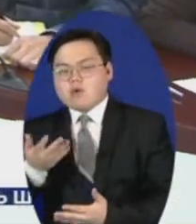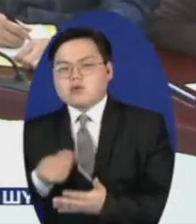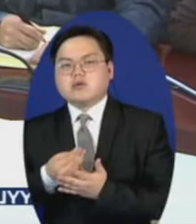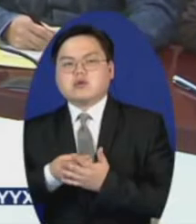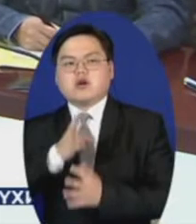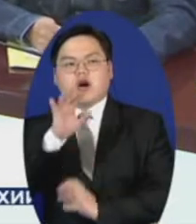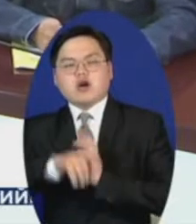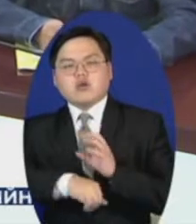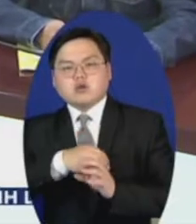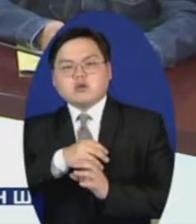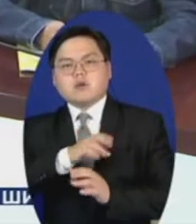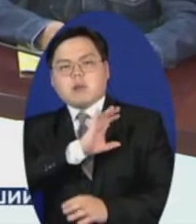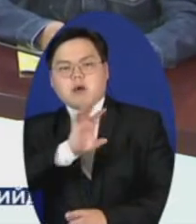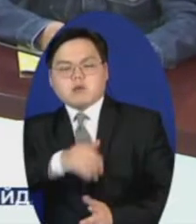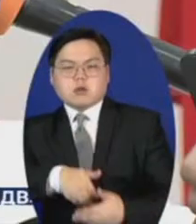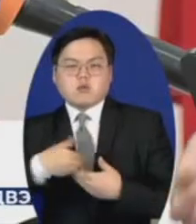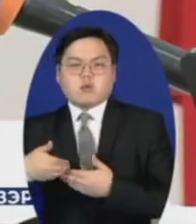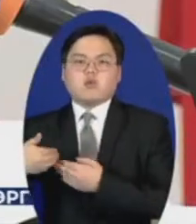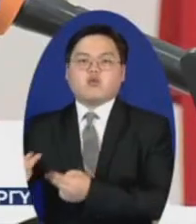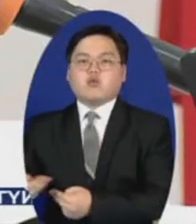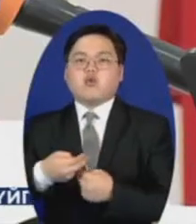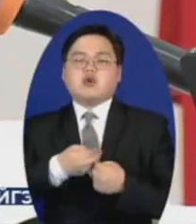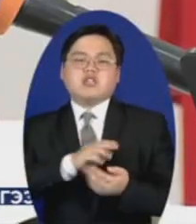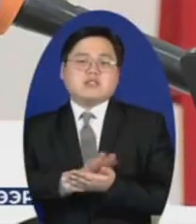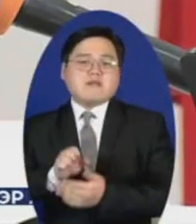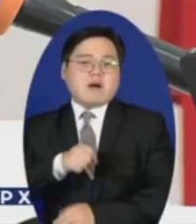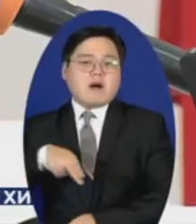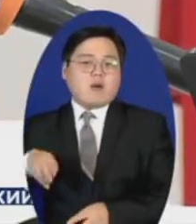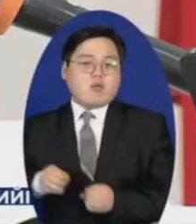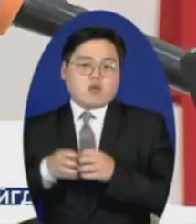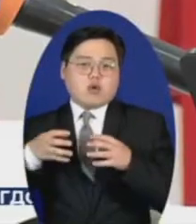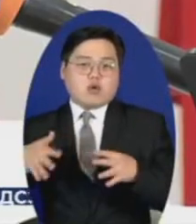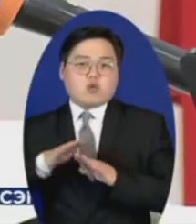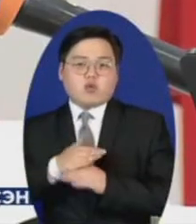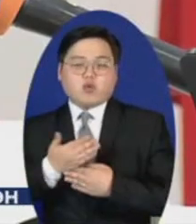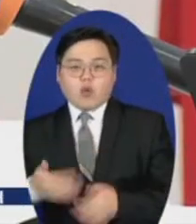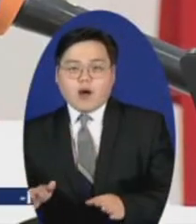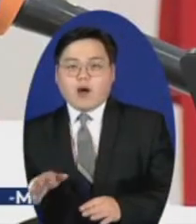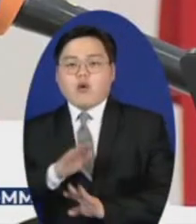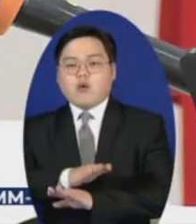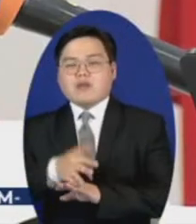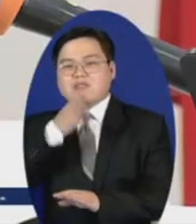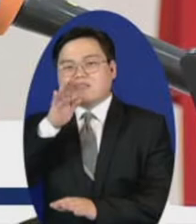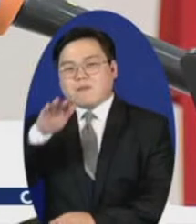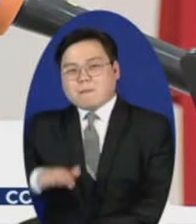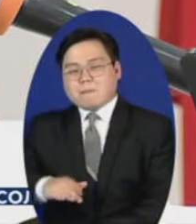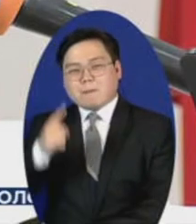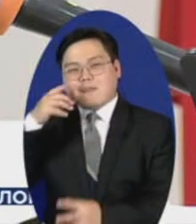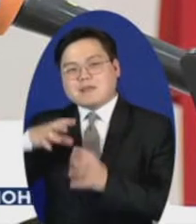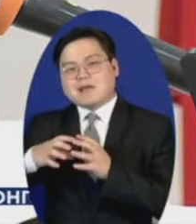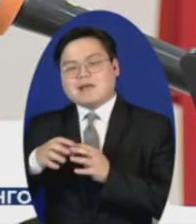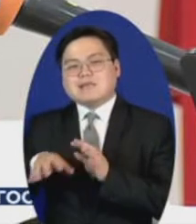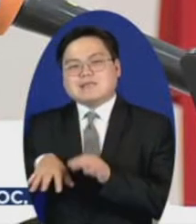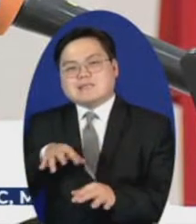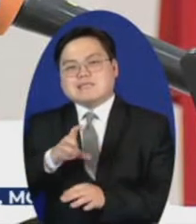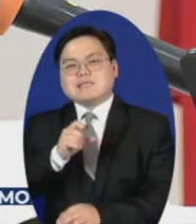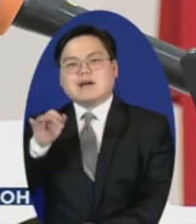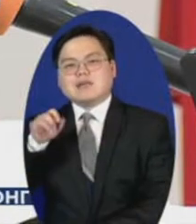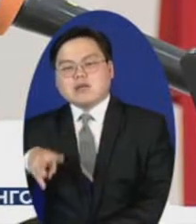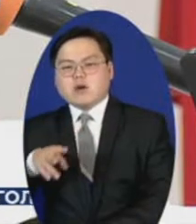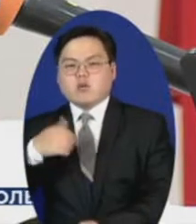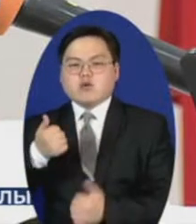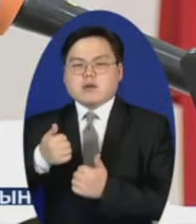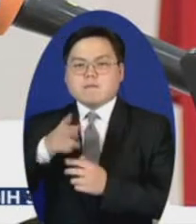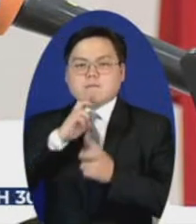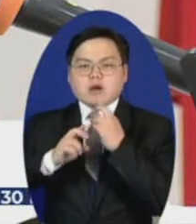улсын дэмжлэг тусламжтайгаар шинэ аппликейшн бүтээсэн байна тийм ээ. Хүүхдүүд яг бага наснд нь тархины саадчилт болон бусад эмгэгийг орлуулах энэ аппликейшнийг